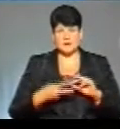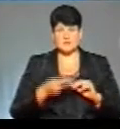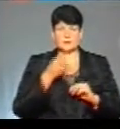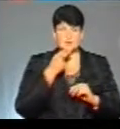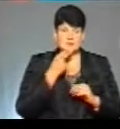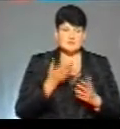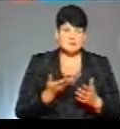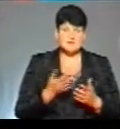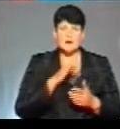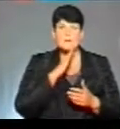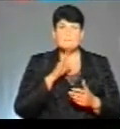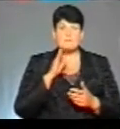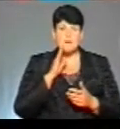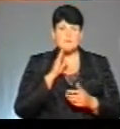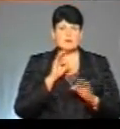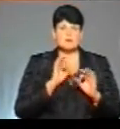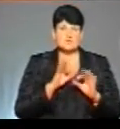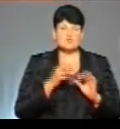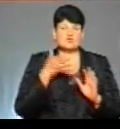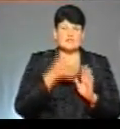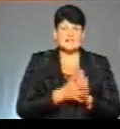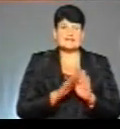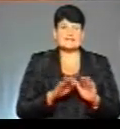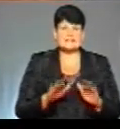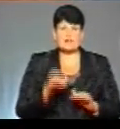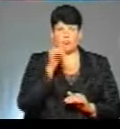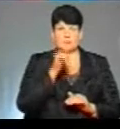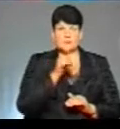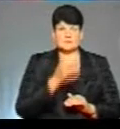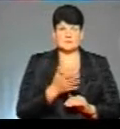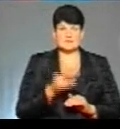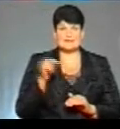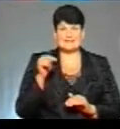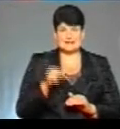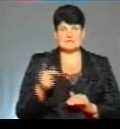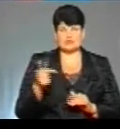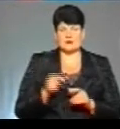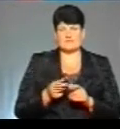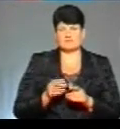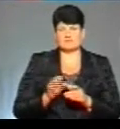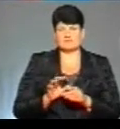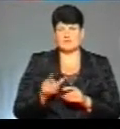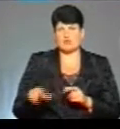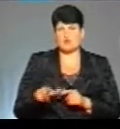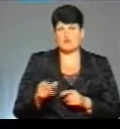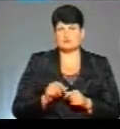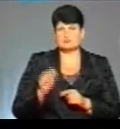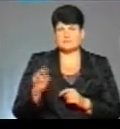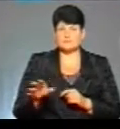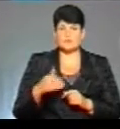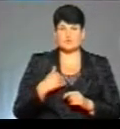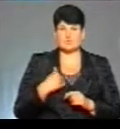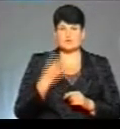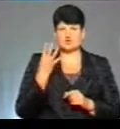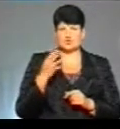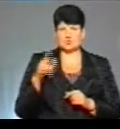поїсти навіть. Мама Тетяни Липак розповідає про витрати дітей на проїзд за місяць. Треба 1000 відкладати, тільки на дорогу. В мене сім'я